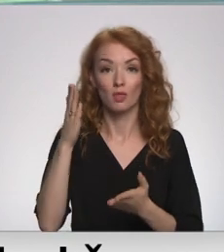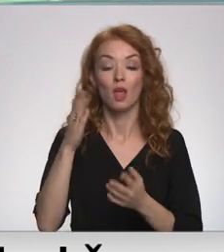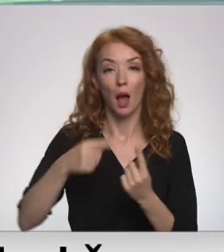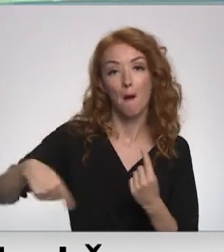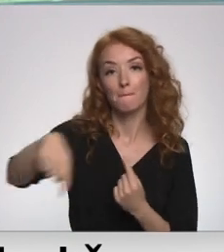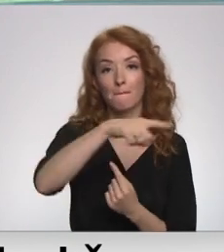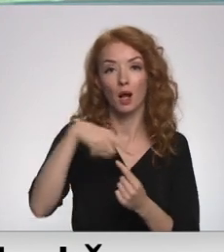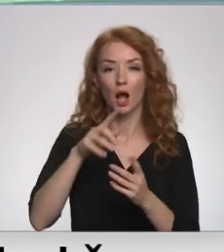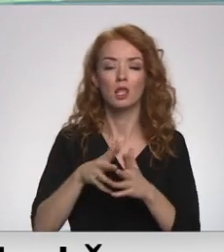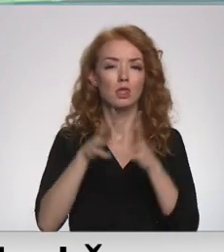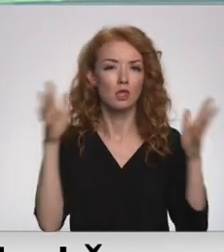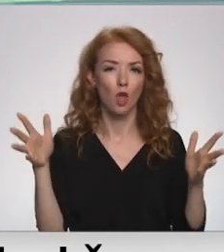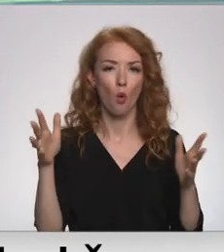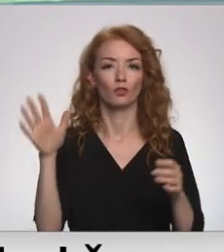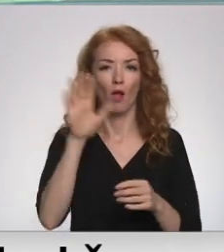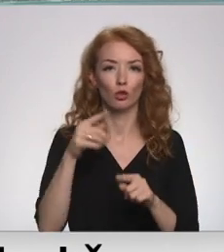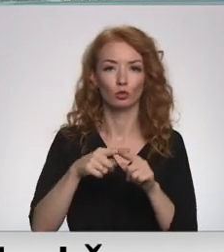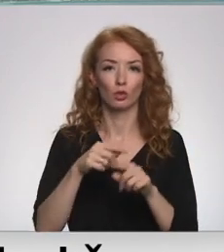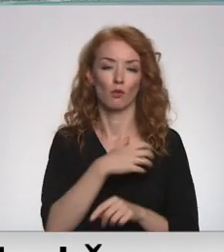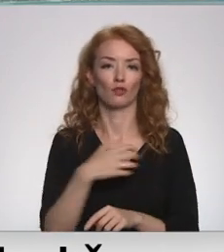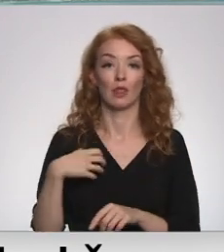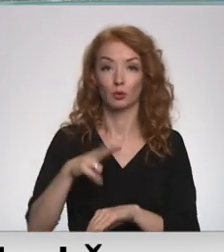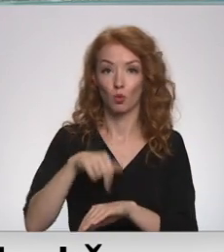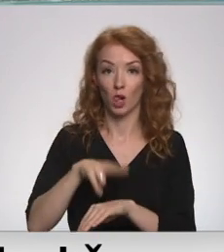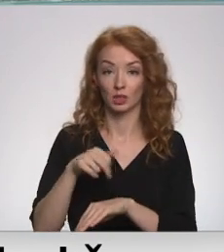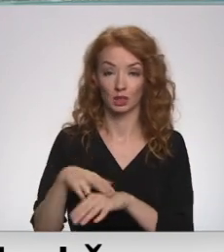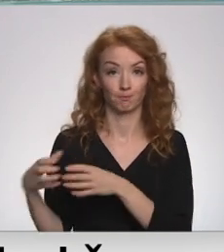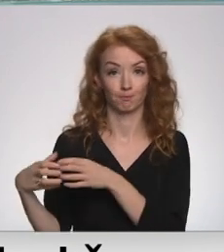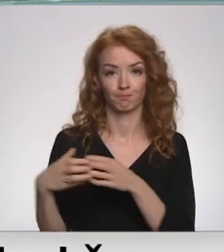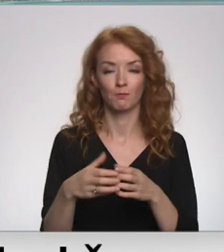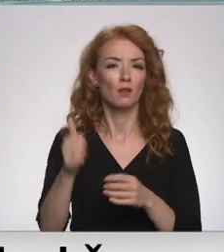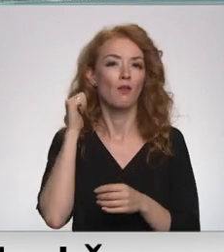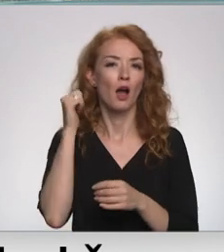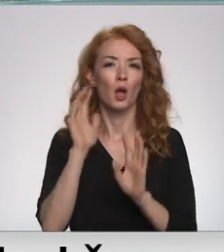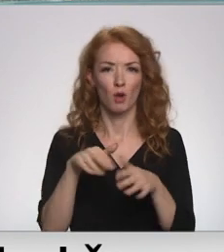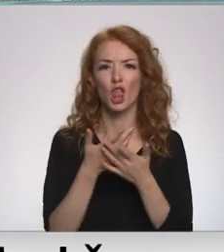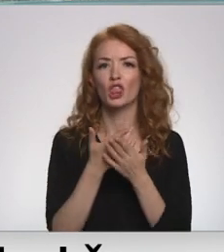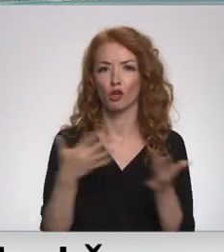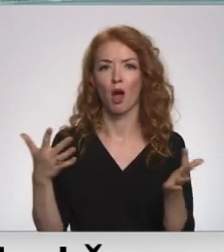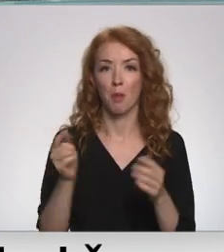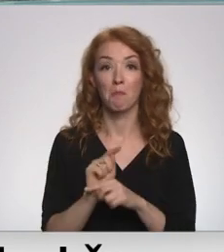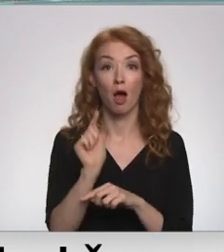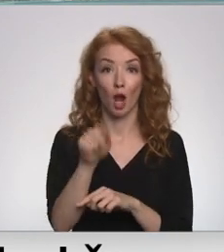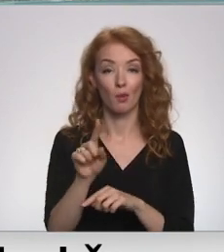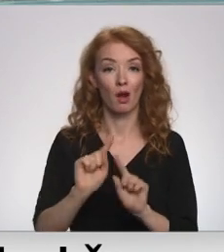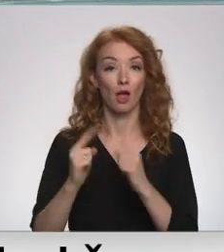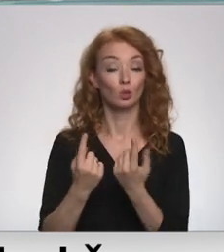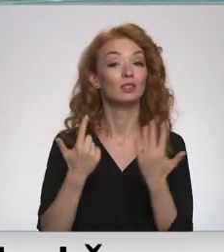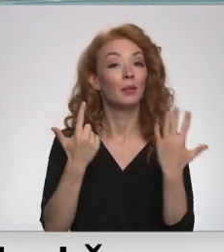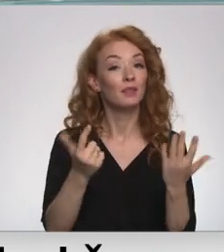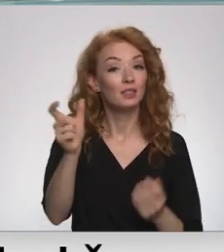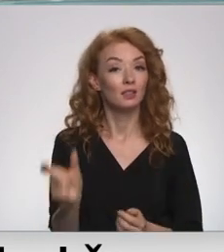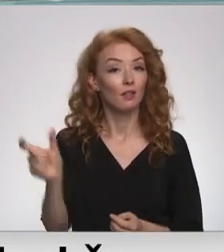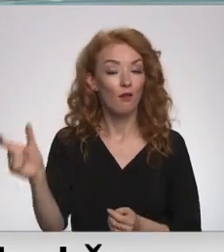uzrauga plaši valsts un pašvaldības policijas spēki. Jau vakar par dažādiem pārkāpumiem aizturēti 7 cilvēki un